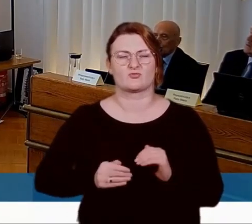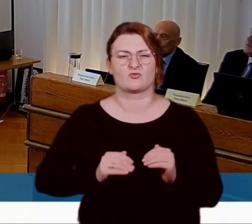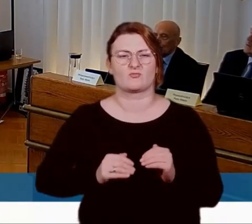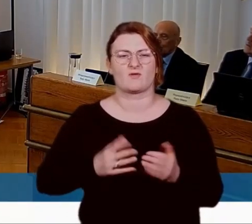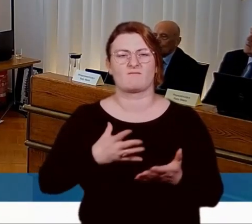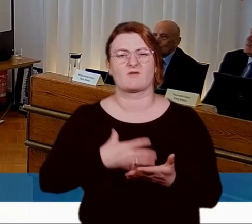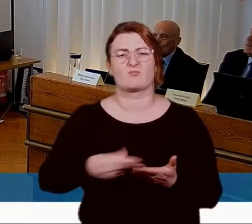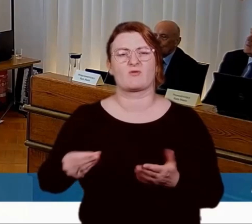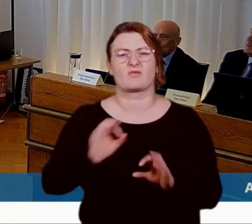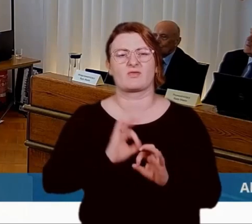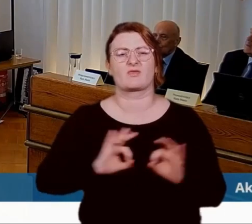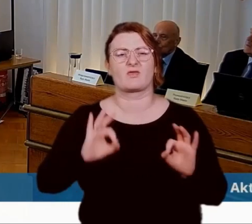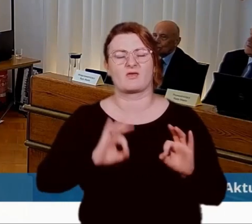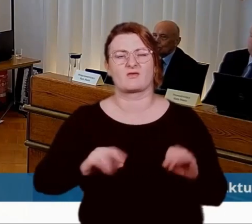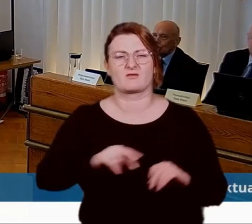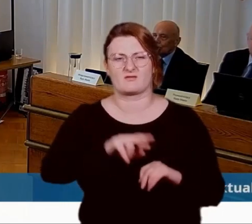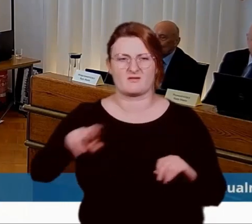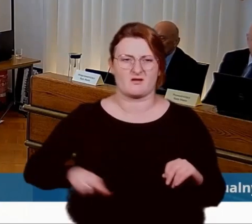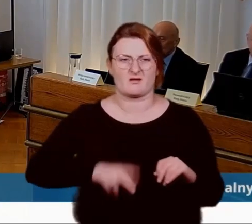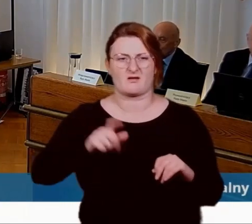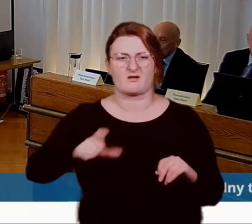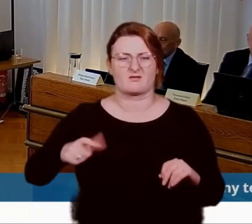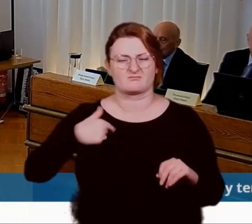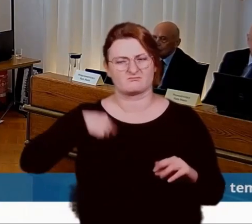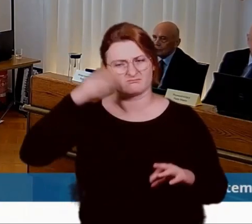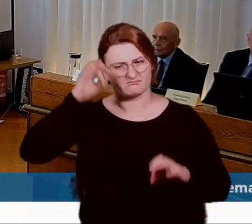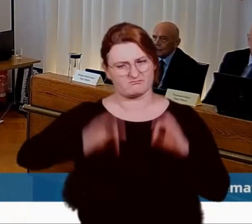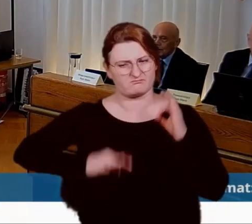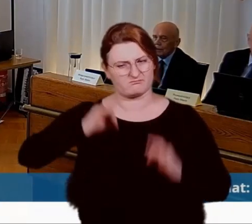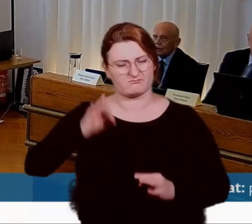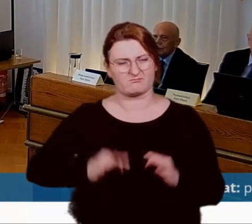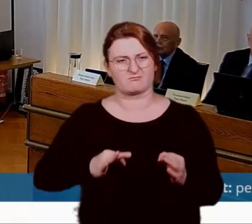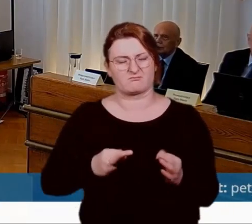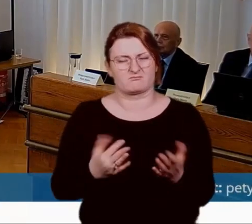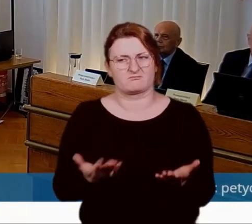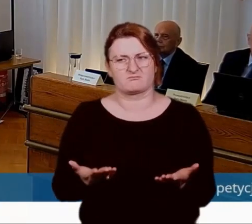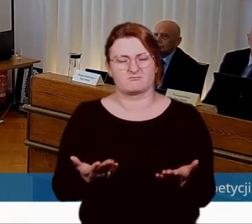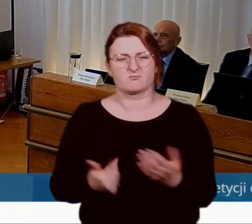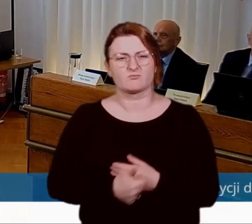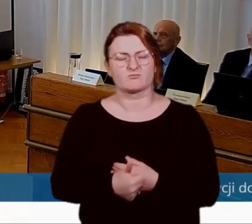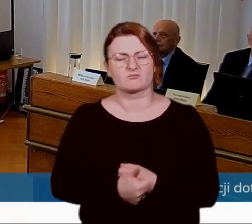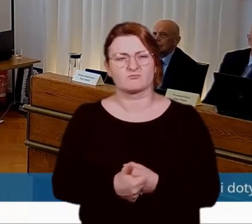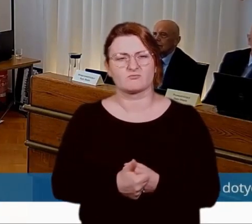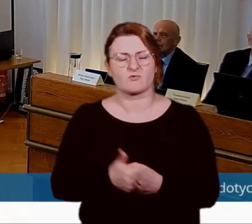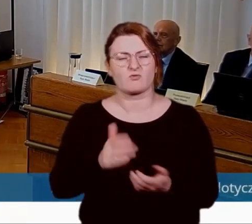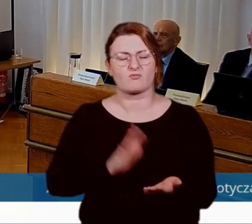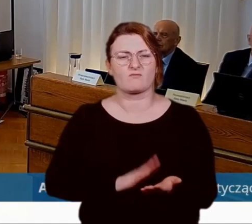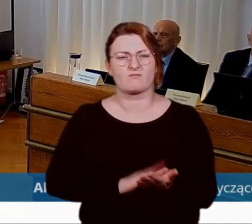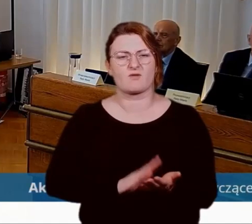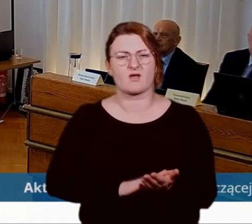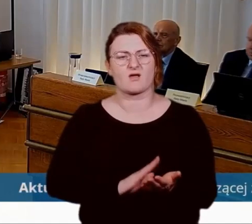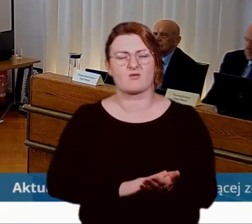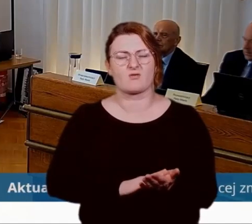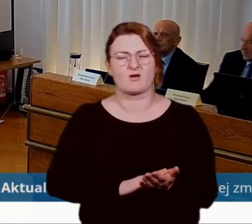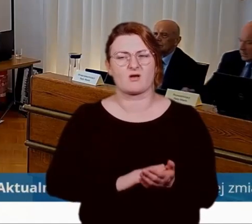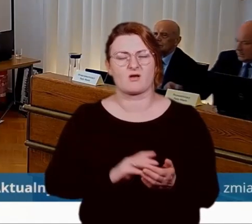wypłacania diet radnym. Nasze wątpliwości wzbudzało przede wszystkim to, że uchwała, która to